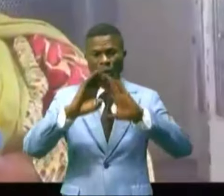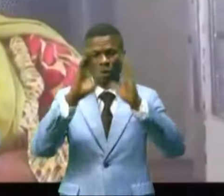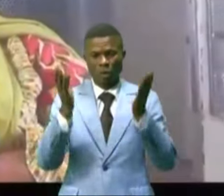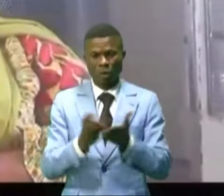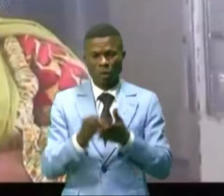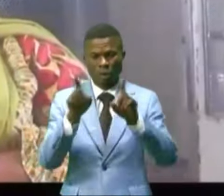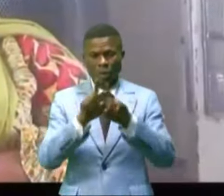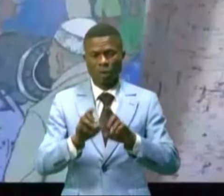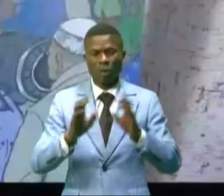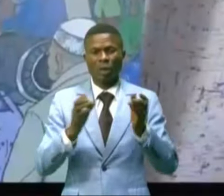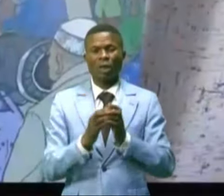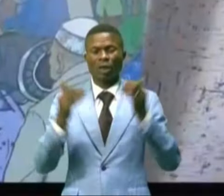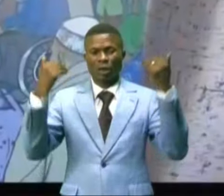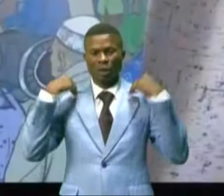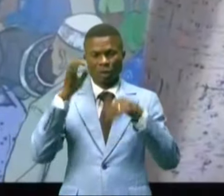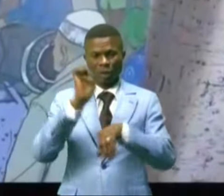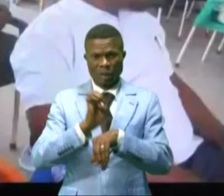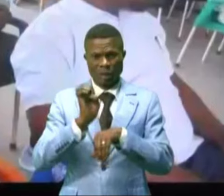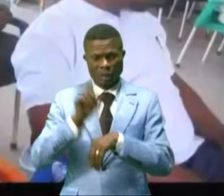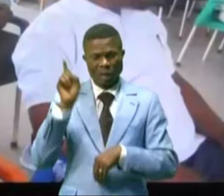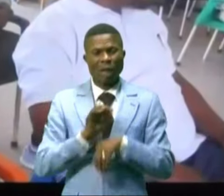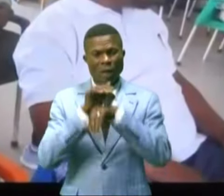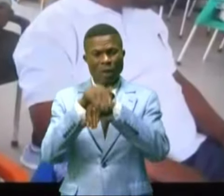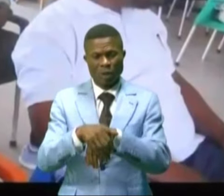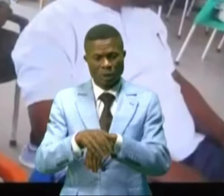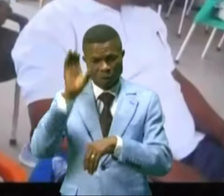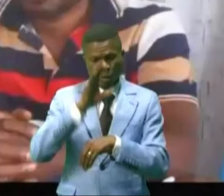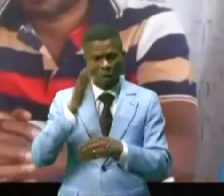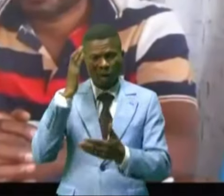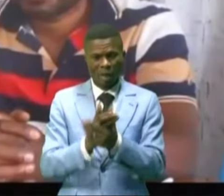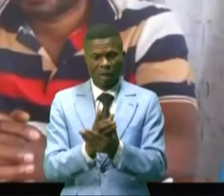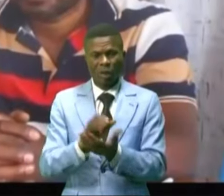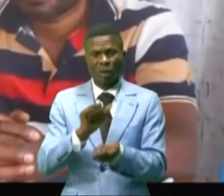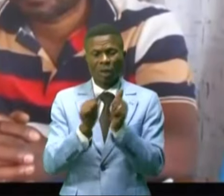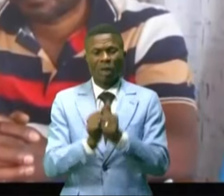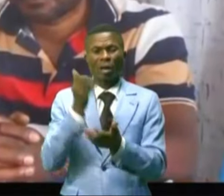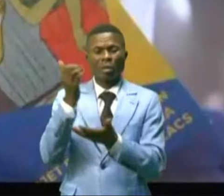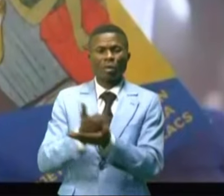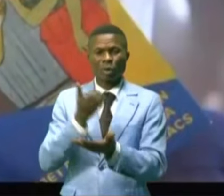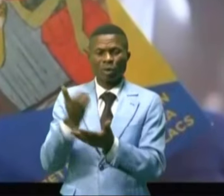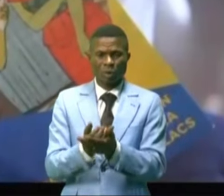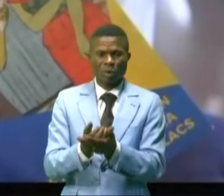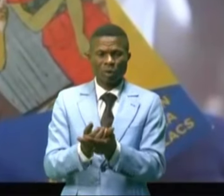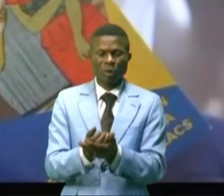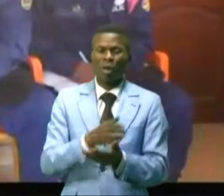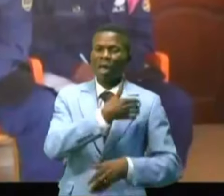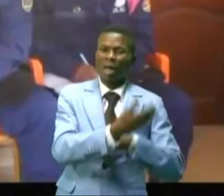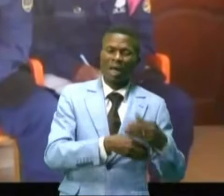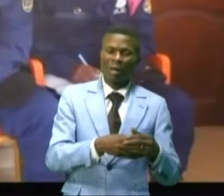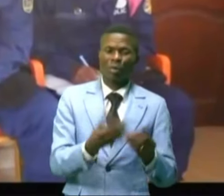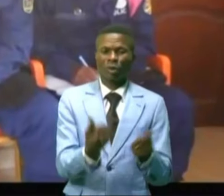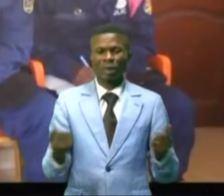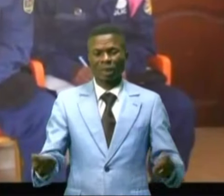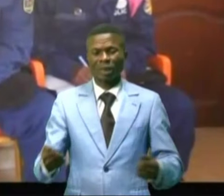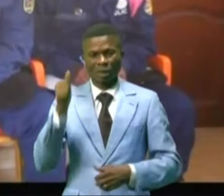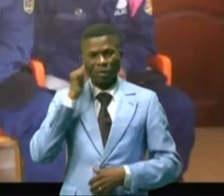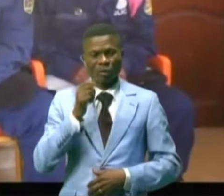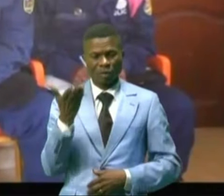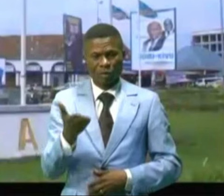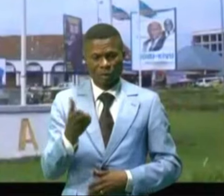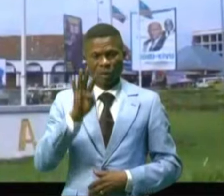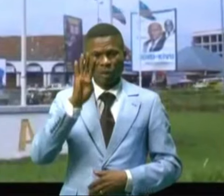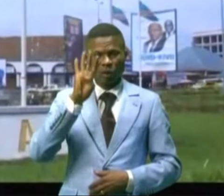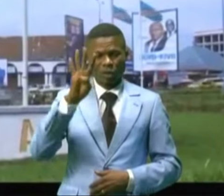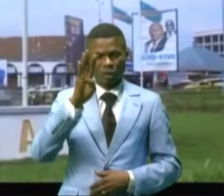que les leaders religieux sont appelés à s'impliquer dans la lutte contre les actes d'exploitation, abus et harcèlement sexuel. Ils ont chacun signé ce jeudi